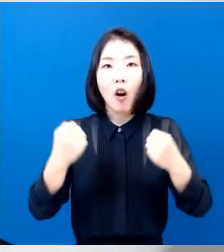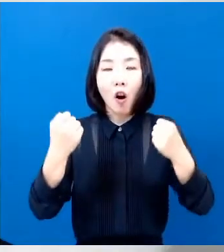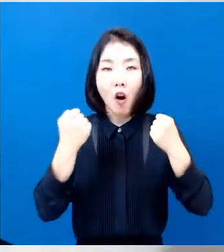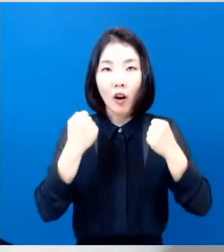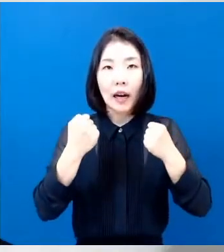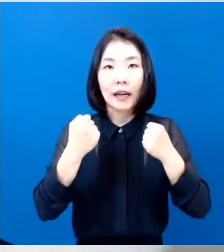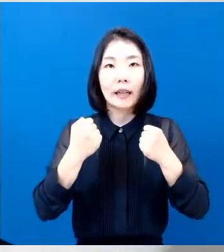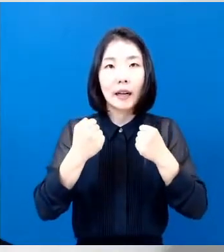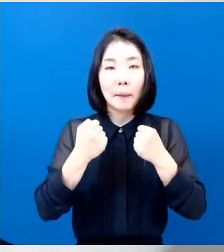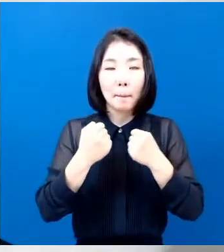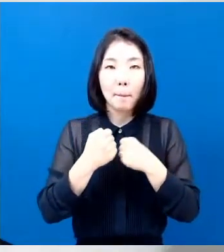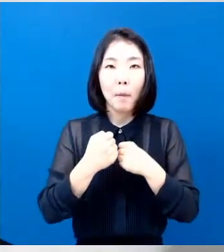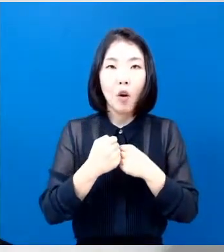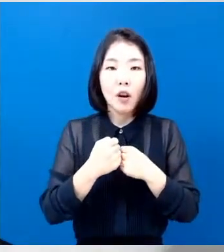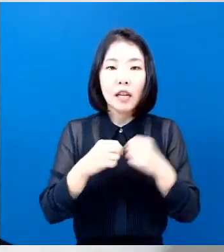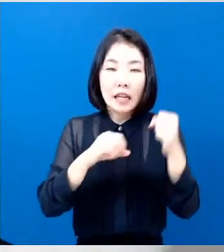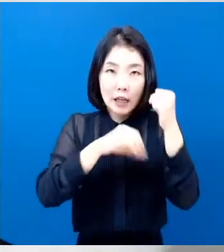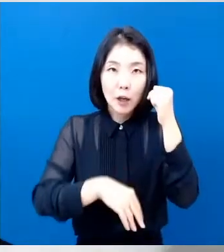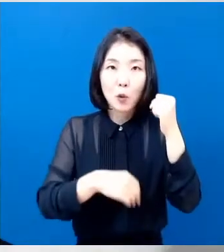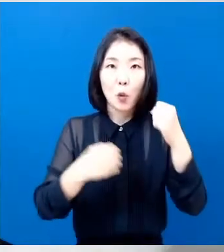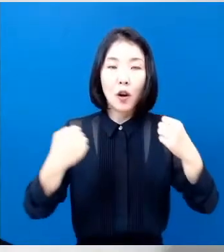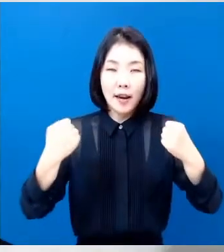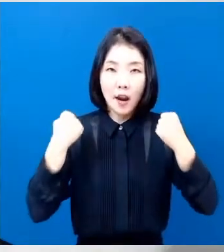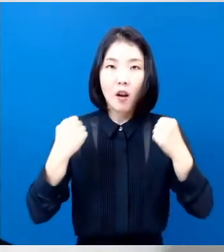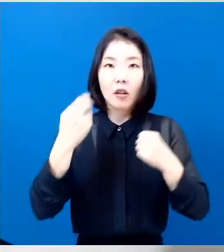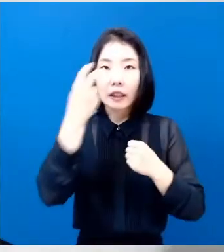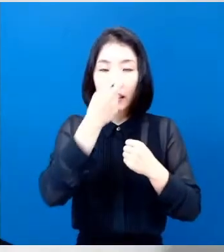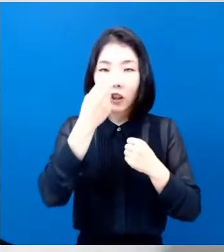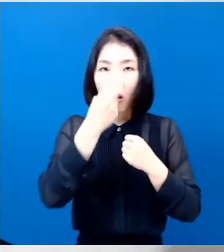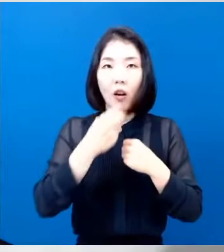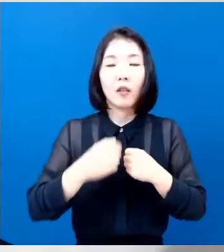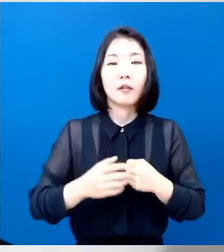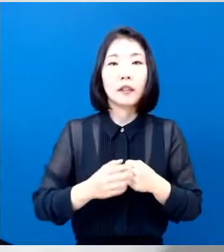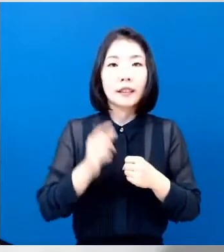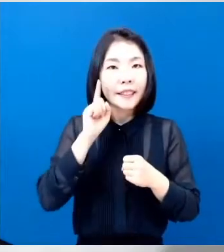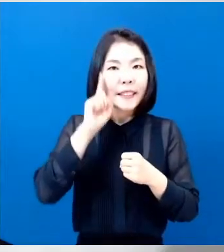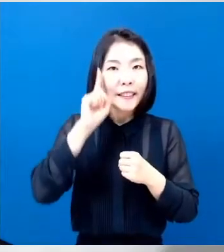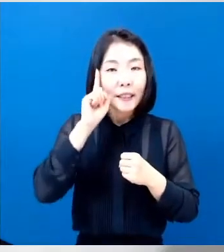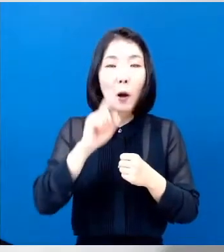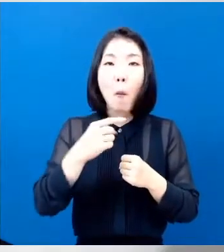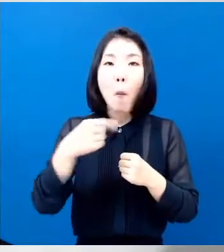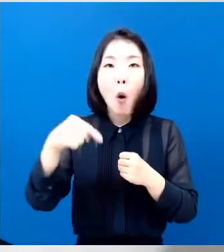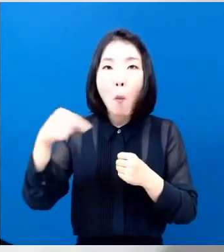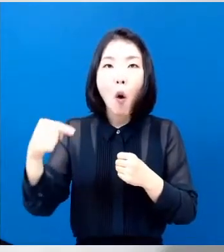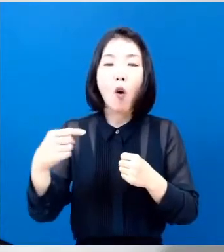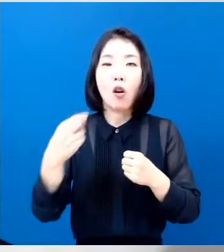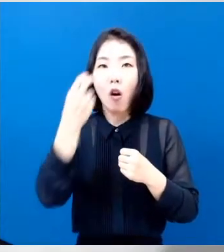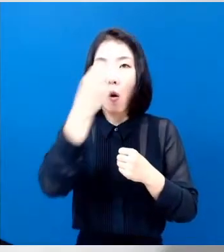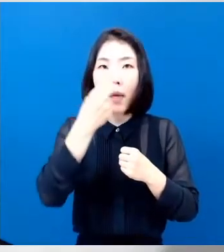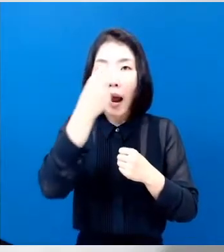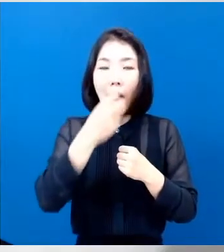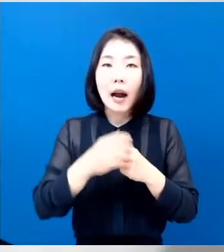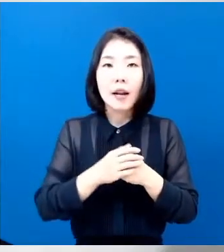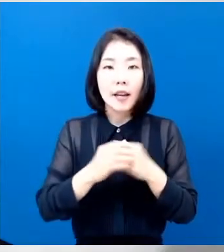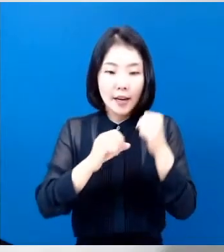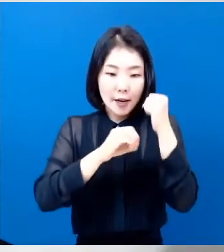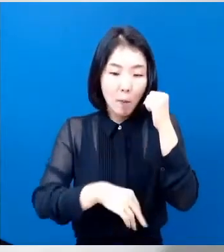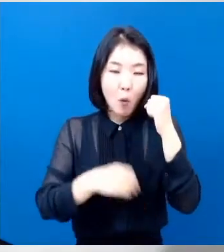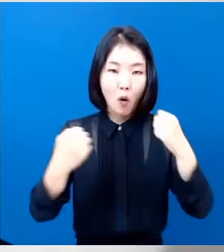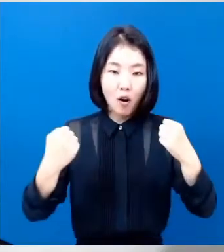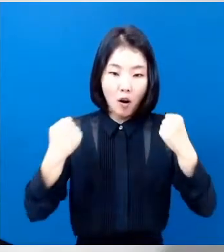스틸 수 측정 기초체력 측정 을 실시하였으며 기본 체력을 측정을 실시하게